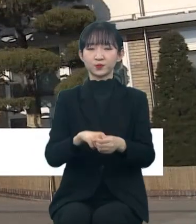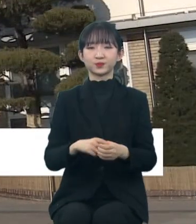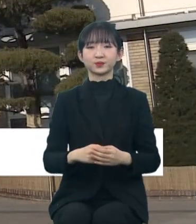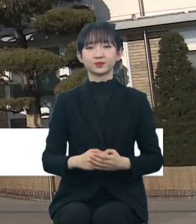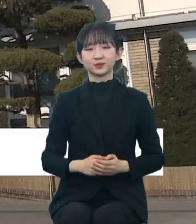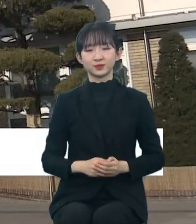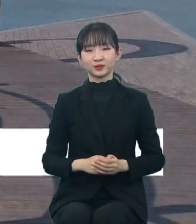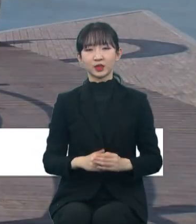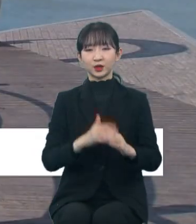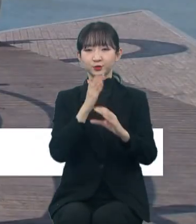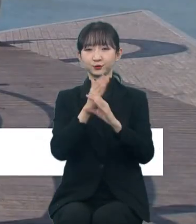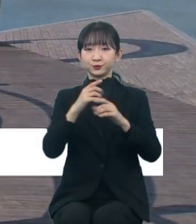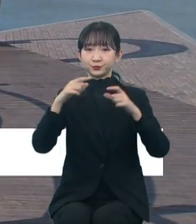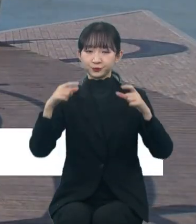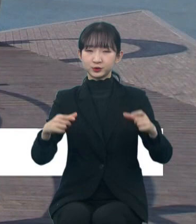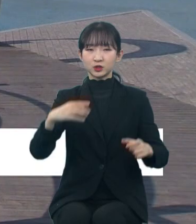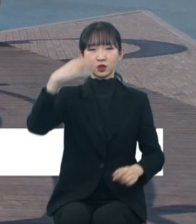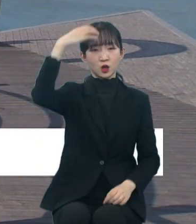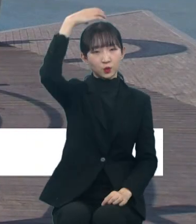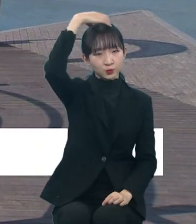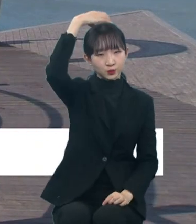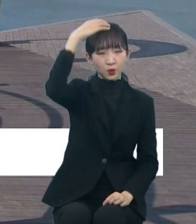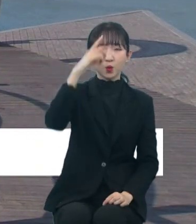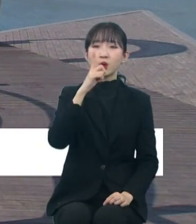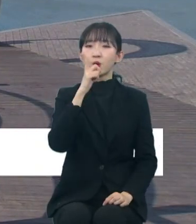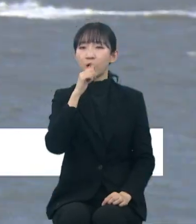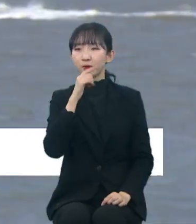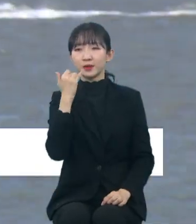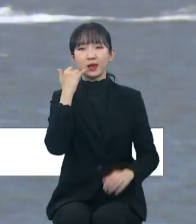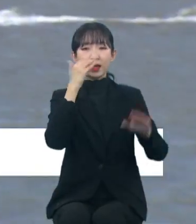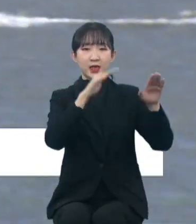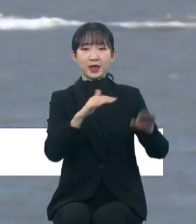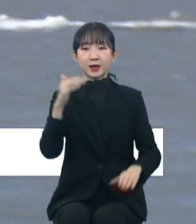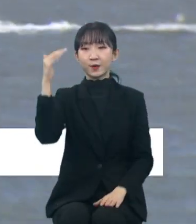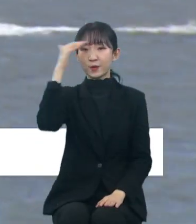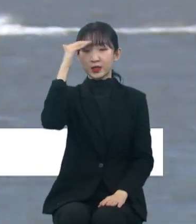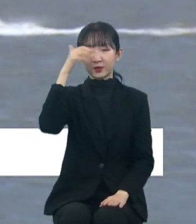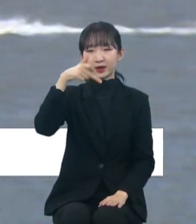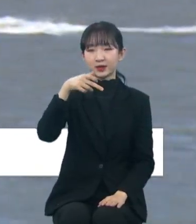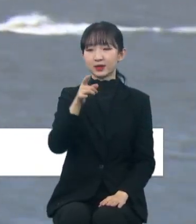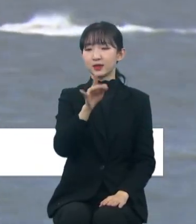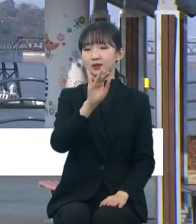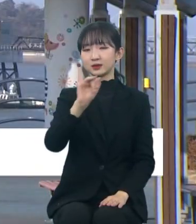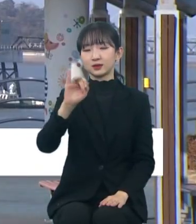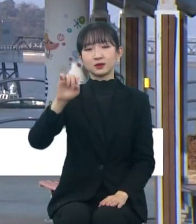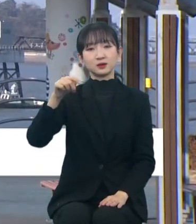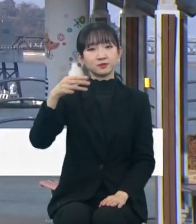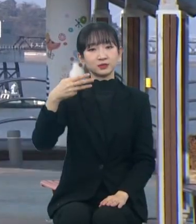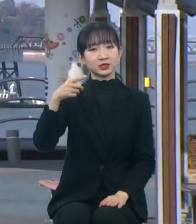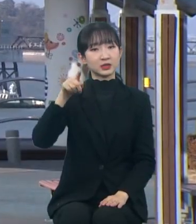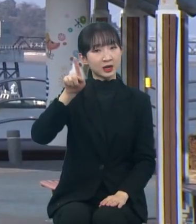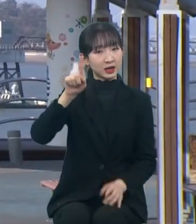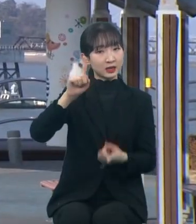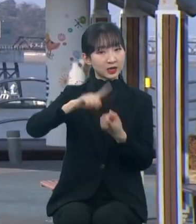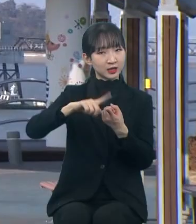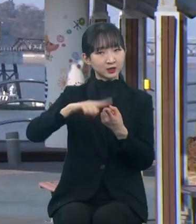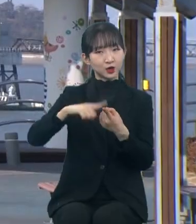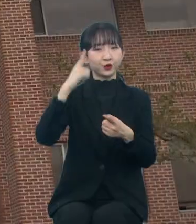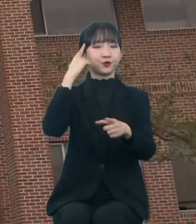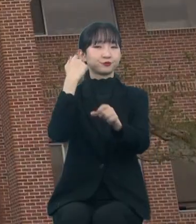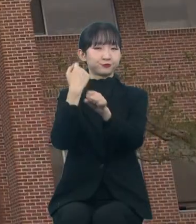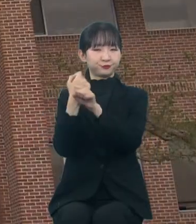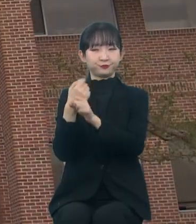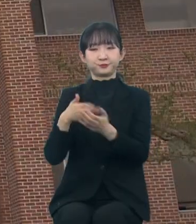중구는 영종 월미 해상 관광 케이블카 도입 방안 연구를 인천연구원의 정책연구 과제로